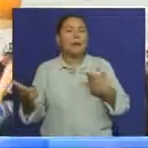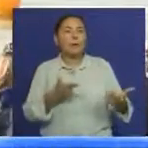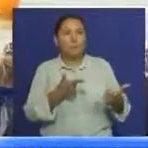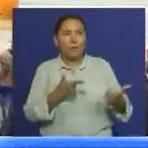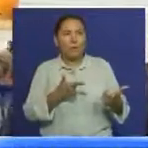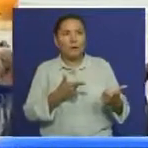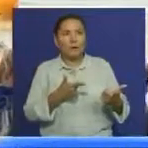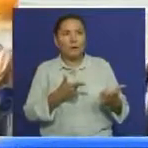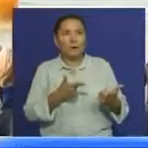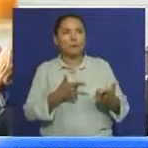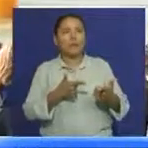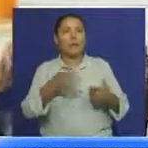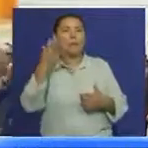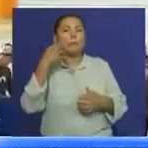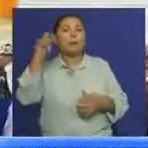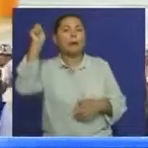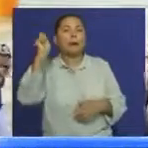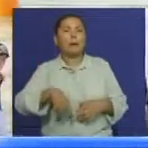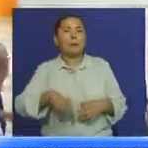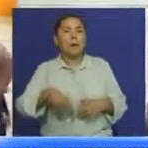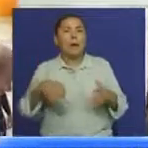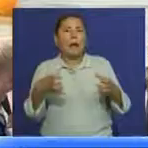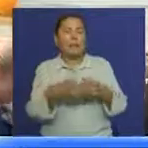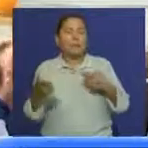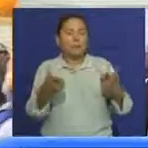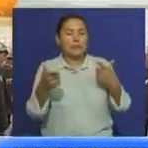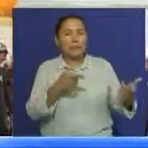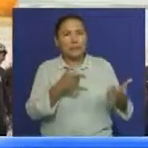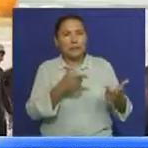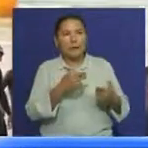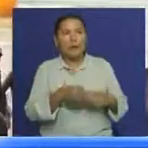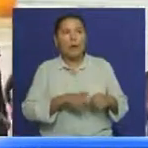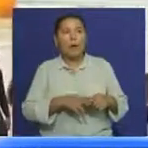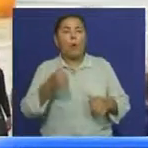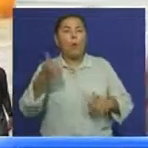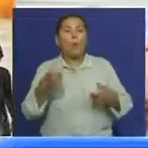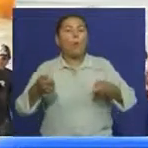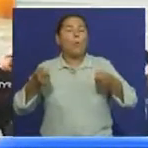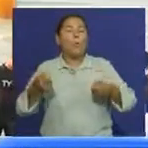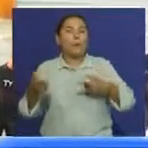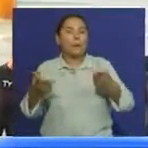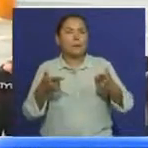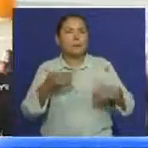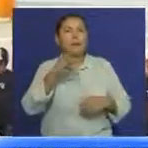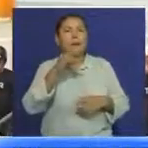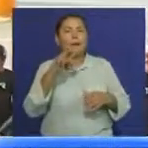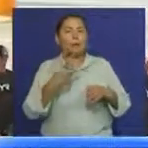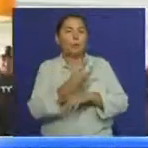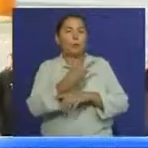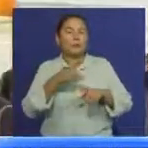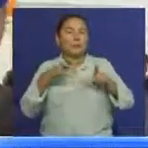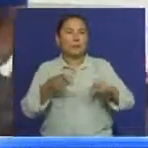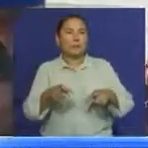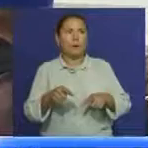умеют. Біз Алматы қаласынан келдік. Командамыз жаз бойы дайындалды. Былтырғы Қазақстан кубогында әйелдер арасындағы триатлоннан алғашқы 3 орынды